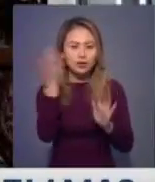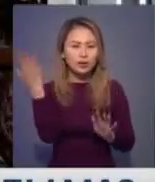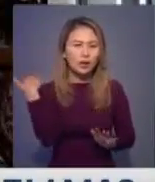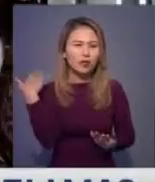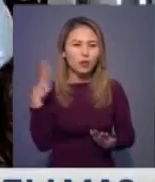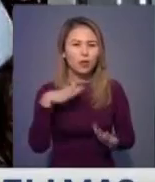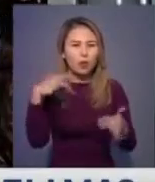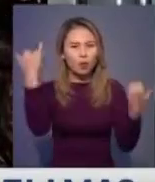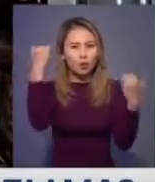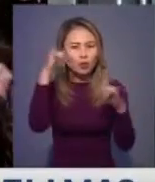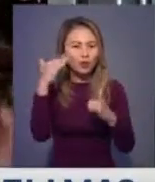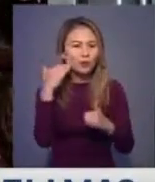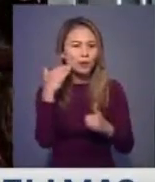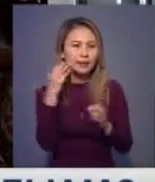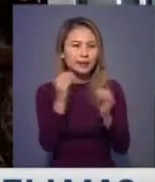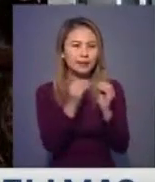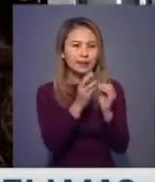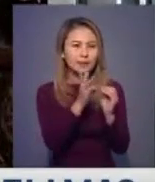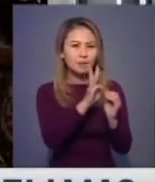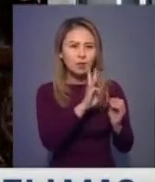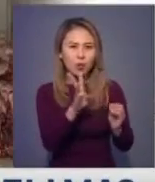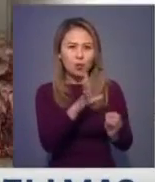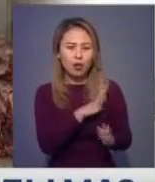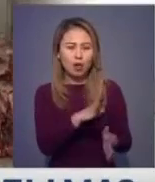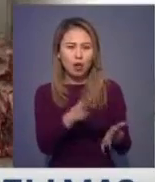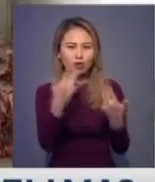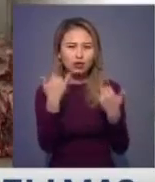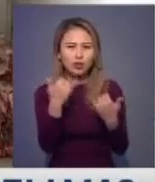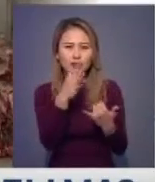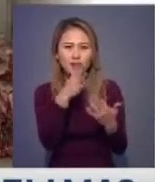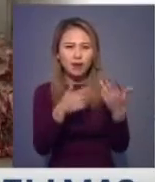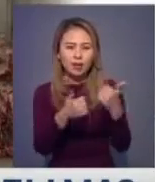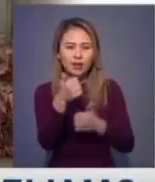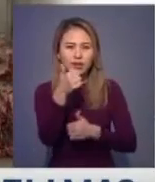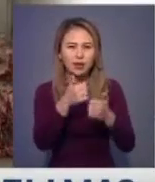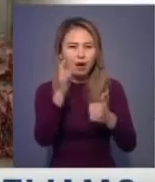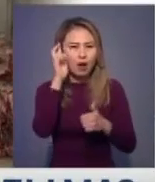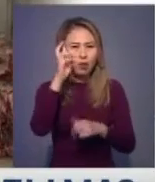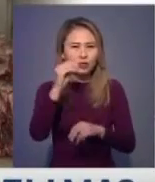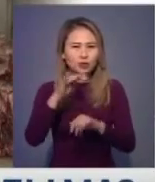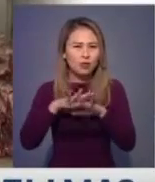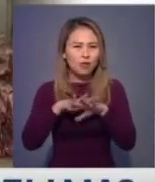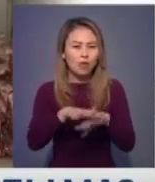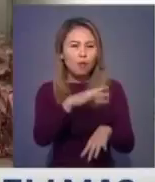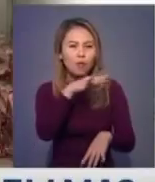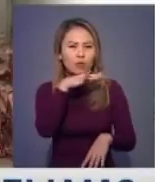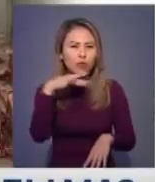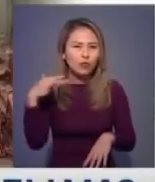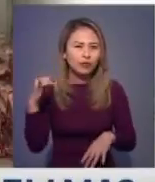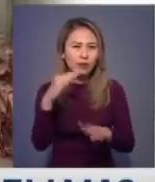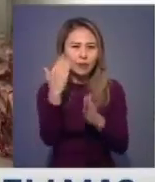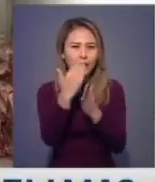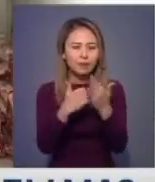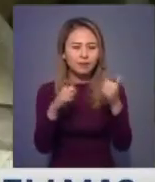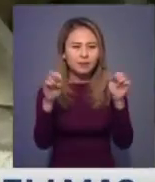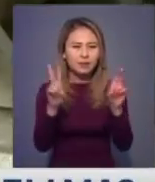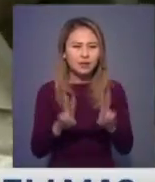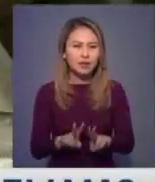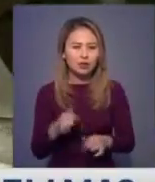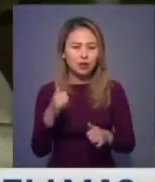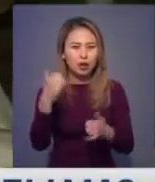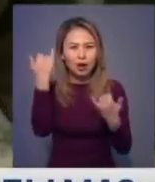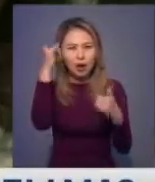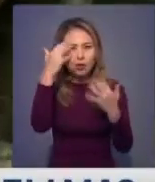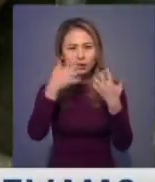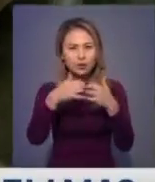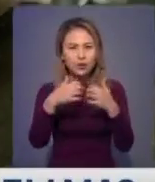қара малдың саны шамамен 10 миллионға жуық болған. Ал қазір ше? Қазір мемлекет бөлген қыруар қаржы мен бағдарламалардың арқасында сиыр